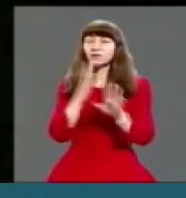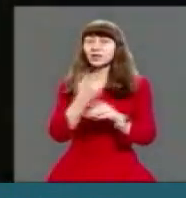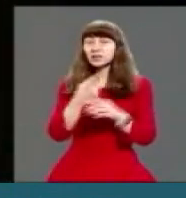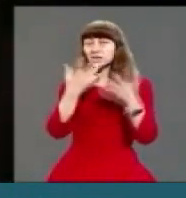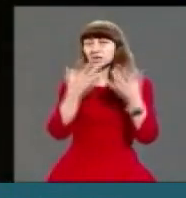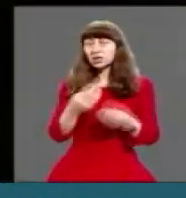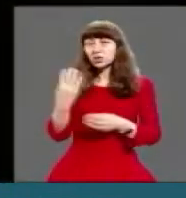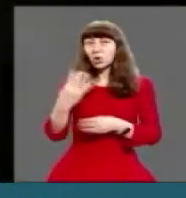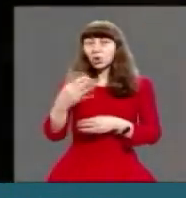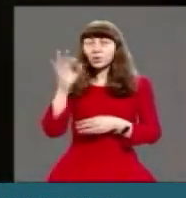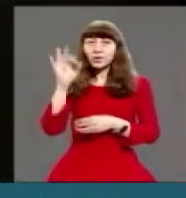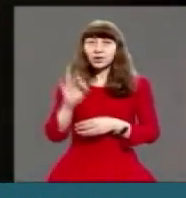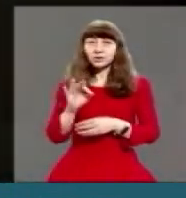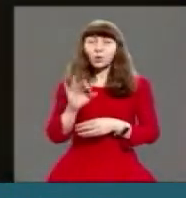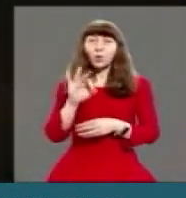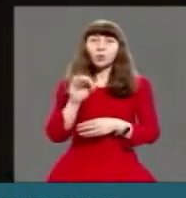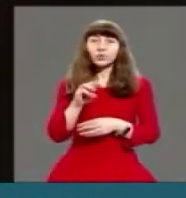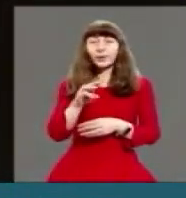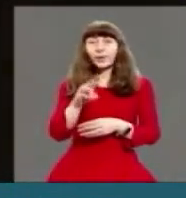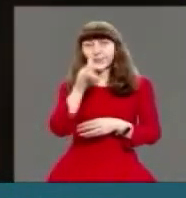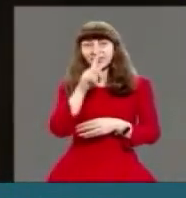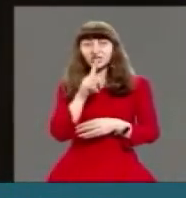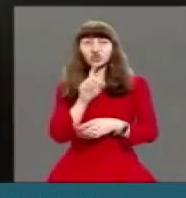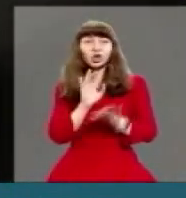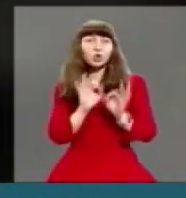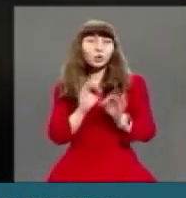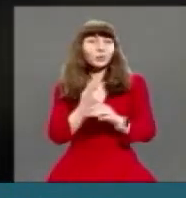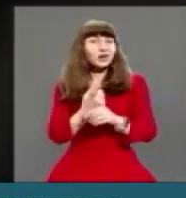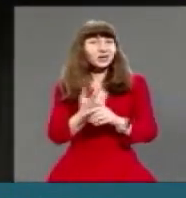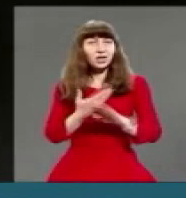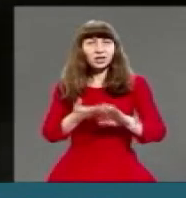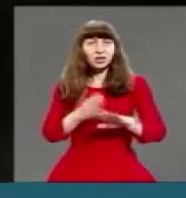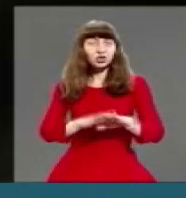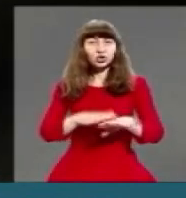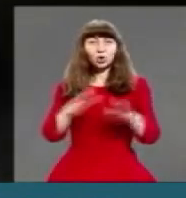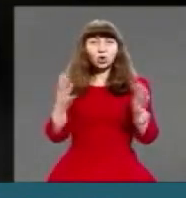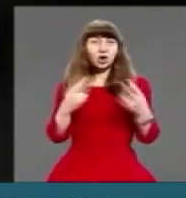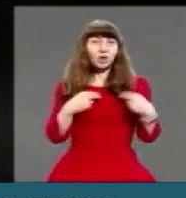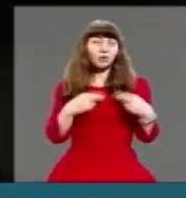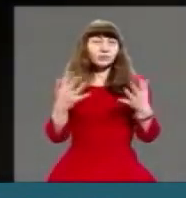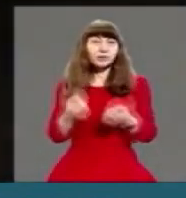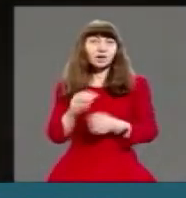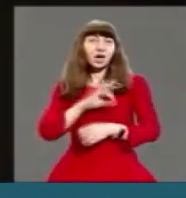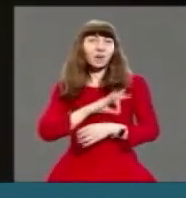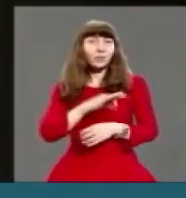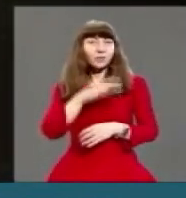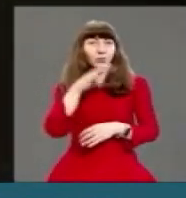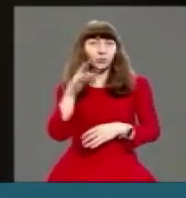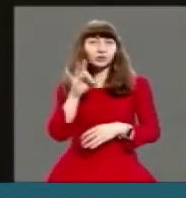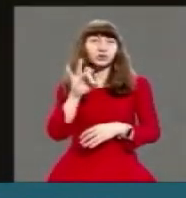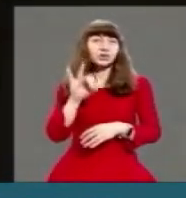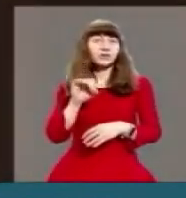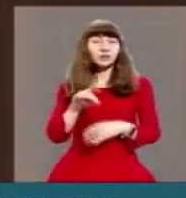выпало 40% осадков от месячной нормы, что усложнило работу спасателей. Наиболее обильные осадки были в Карабалыкском, Денисовском